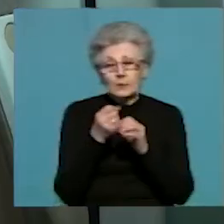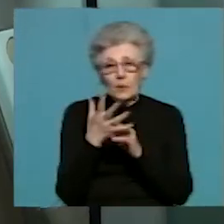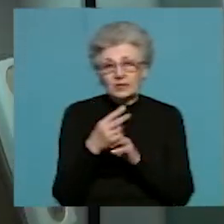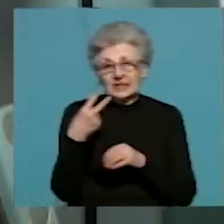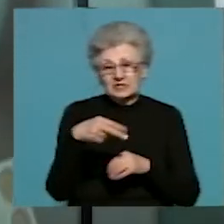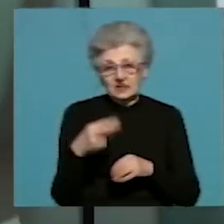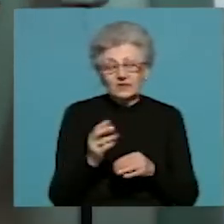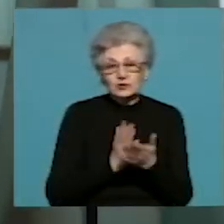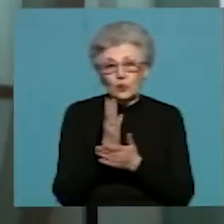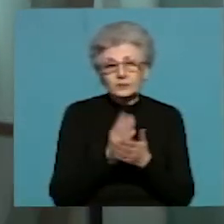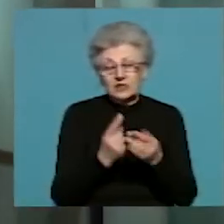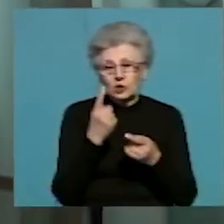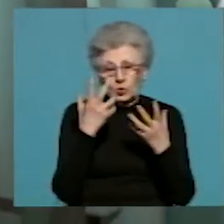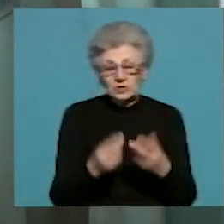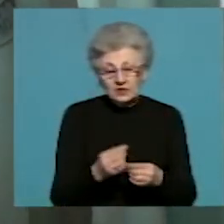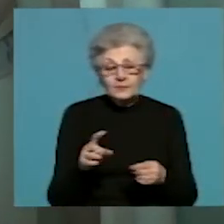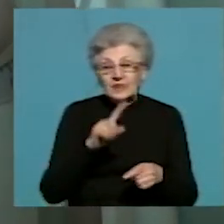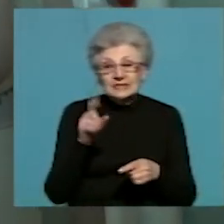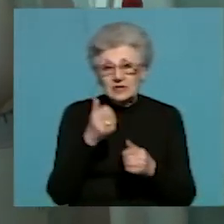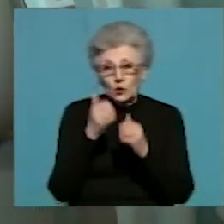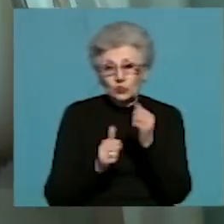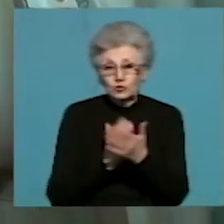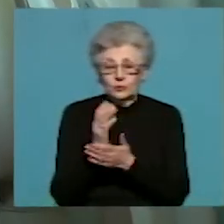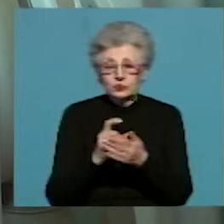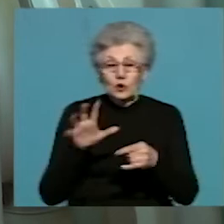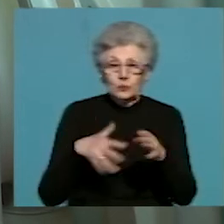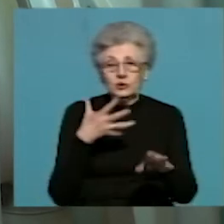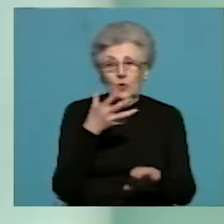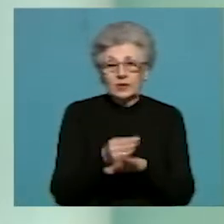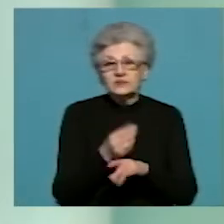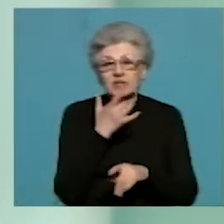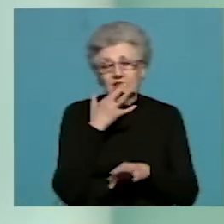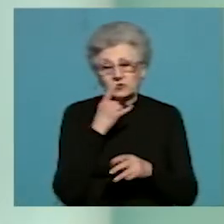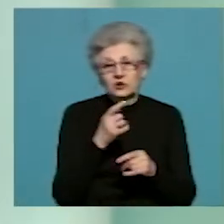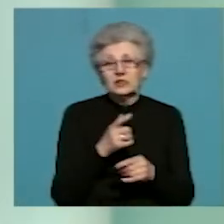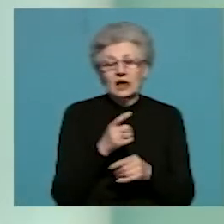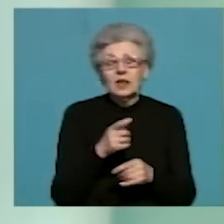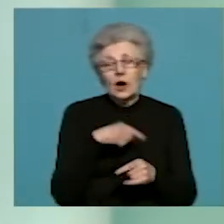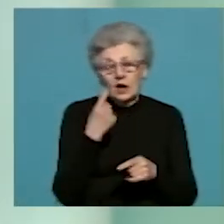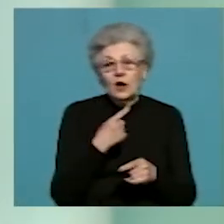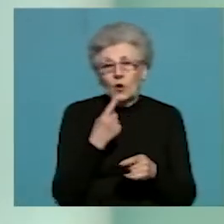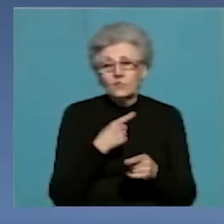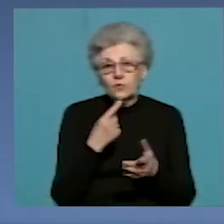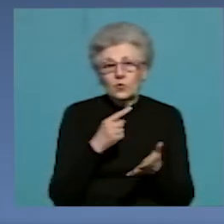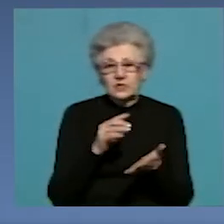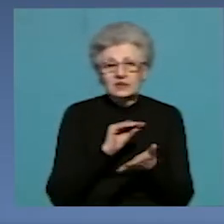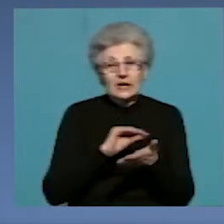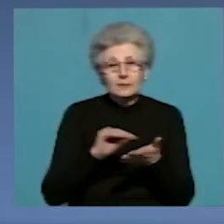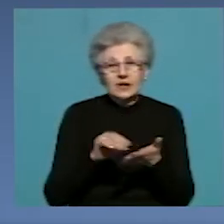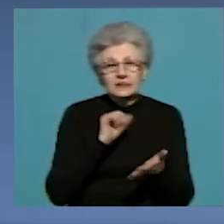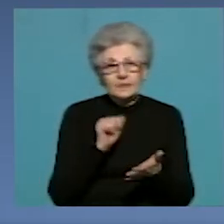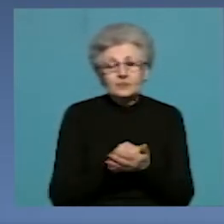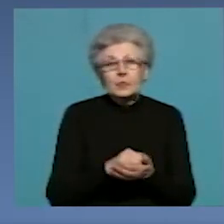обстежень. НСЗУ буде оплачувати кожну послугу за підвищеним тарифом, каже прес-секретарка Лілія Гуць.